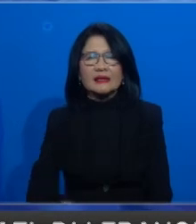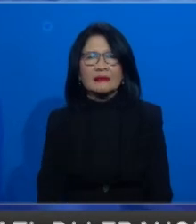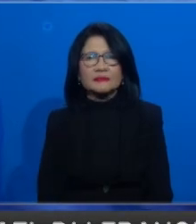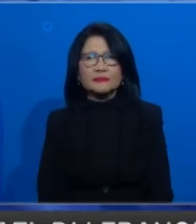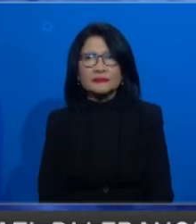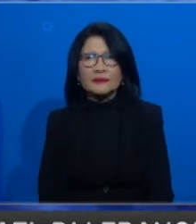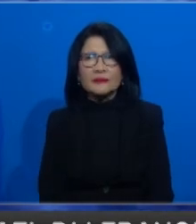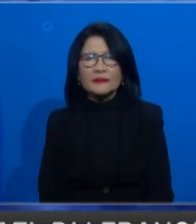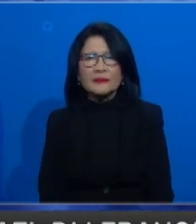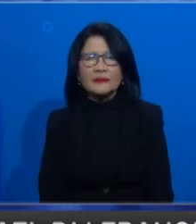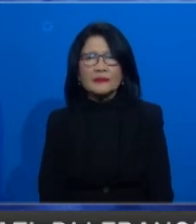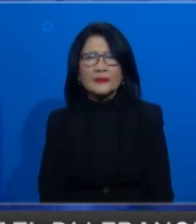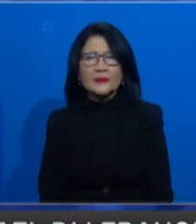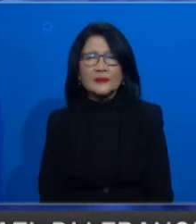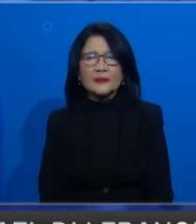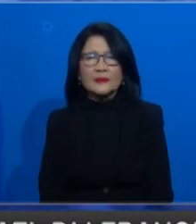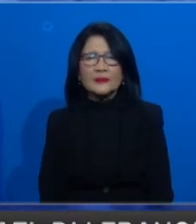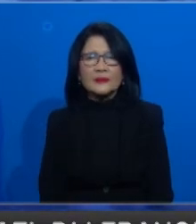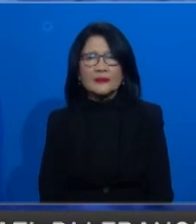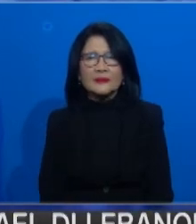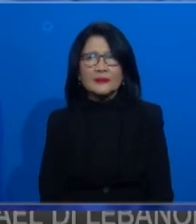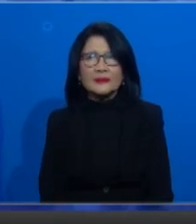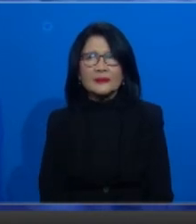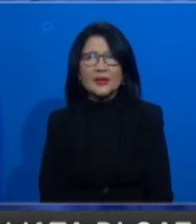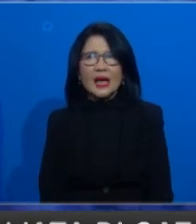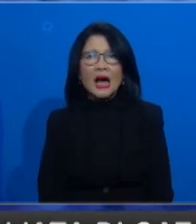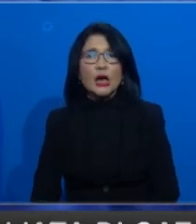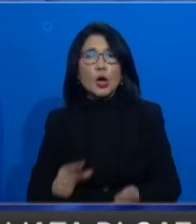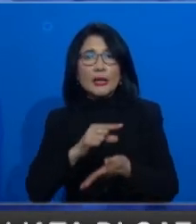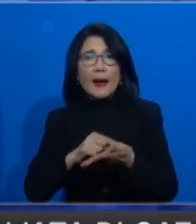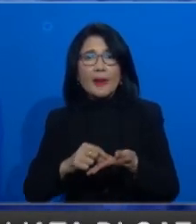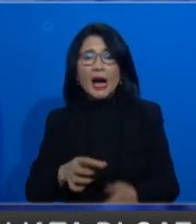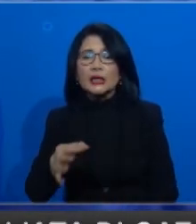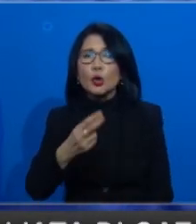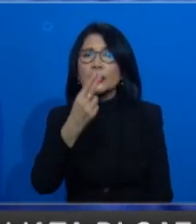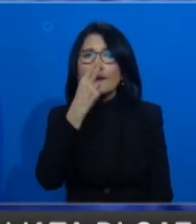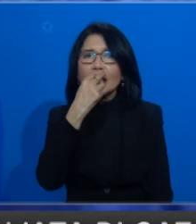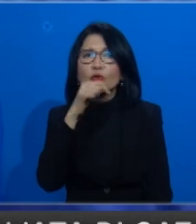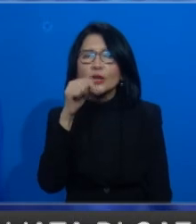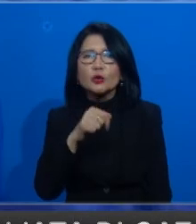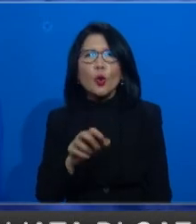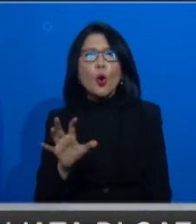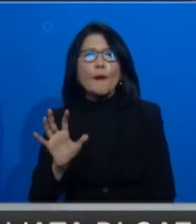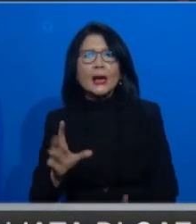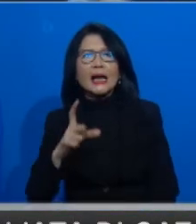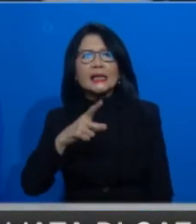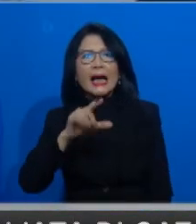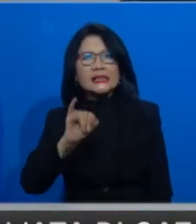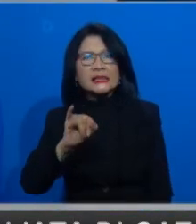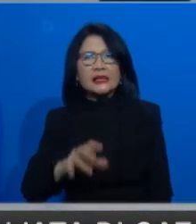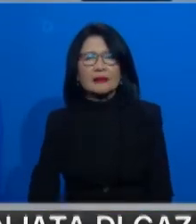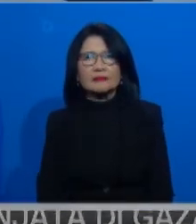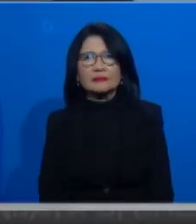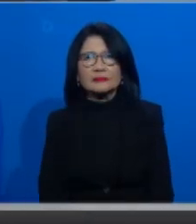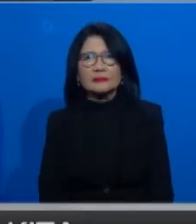Ya, jadi wajar kalau misalnya nama di wilayah Bandung banyak yang mengandung Ci.